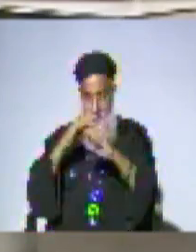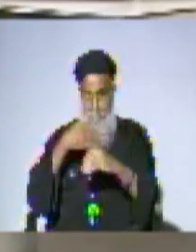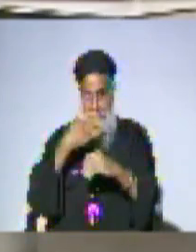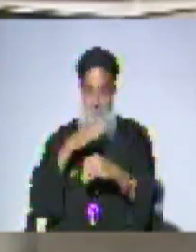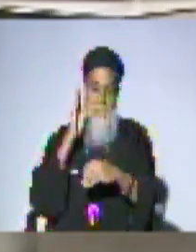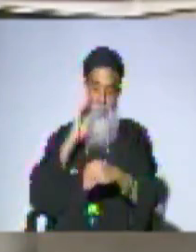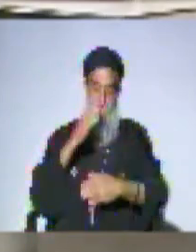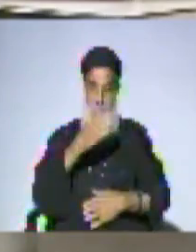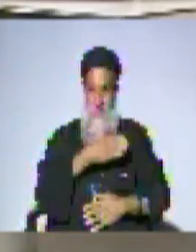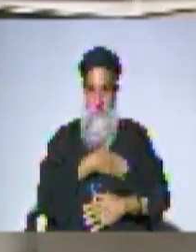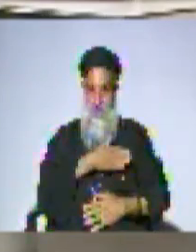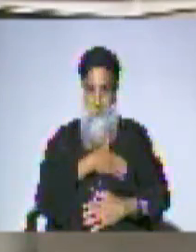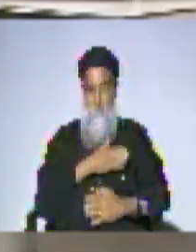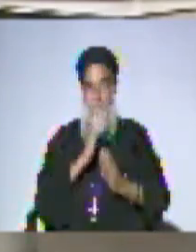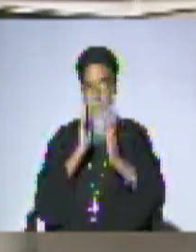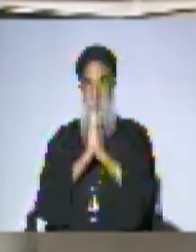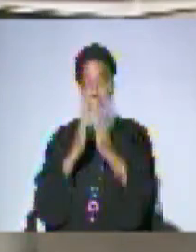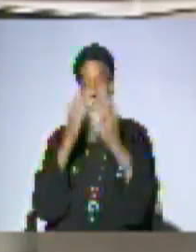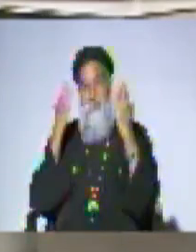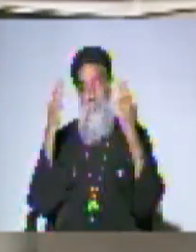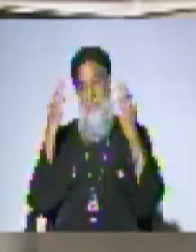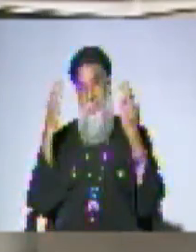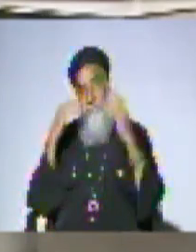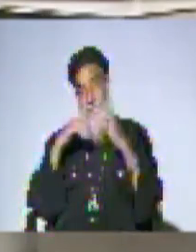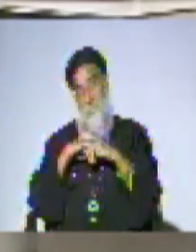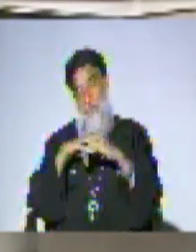بيتكلم من قلبه، بيصلي من قلبه.